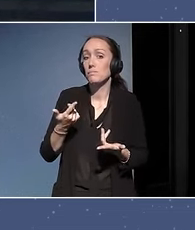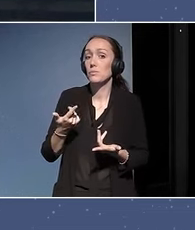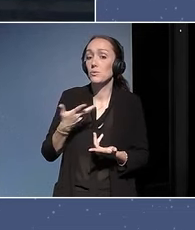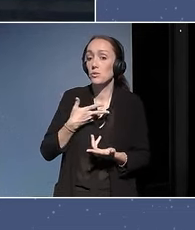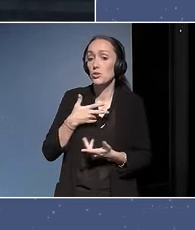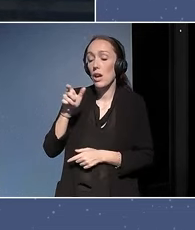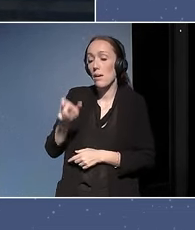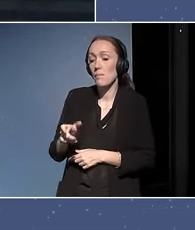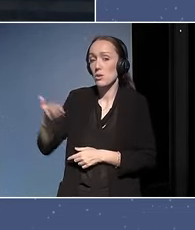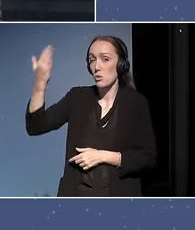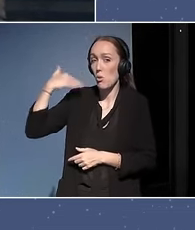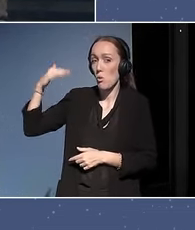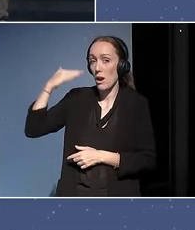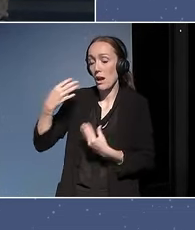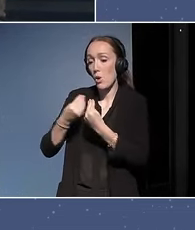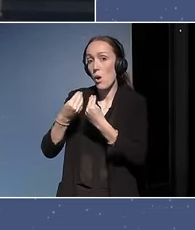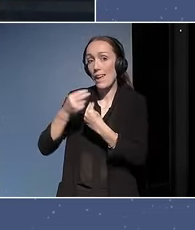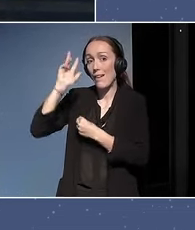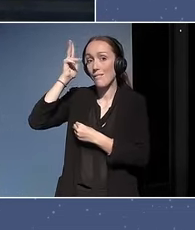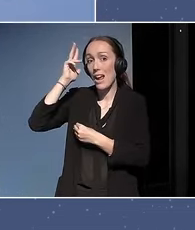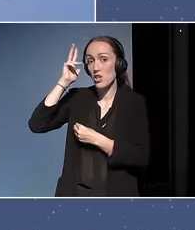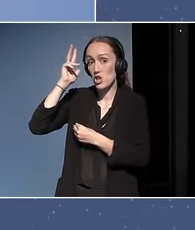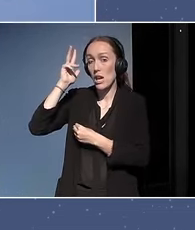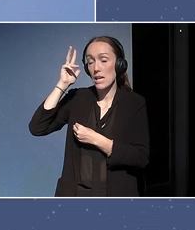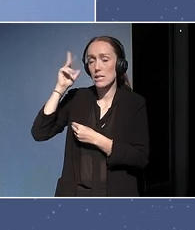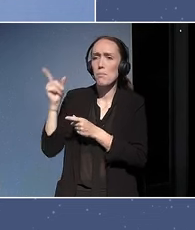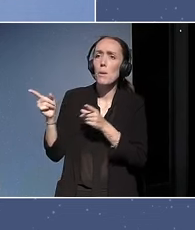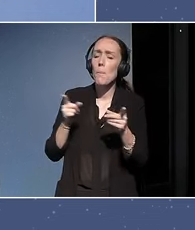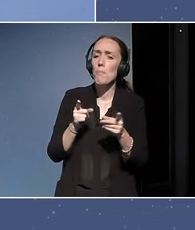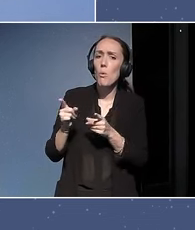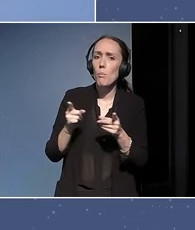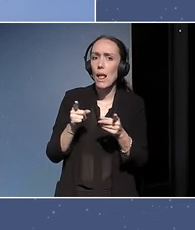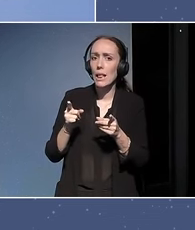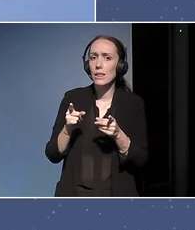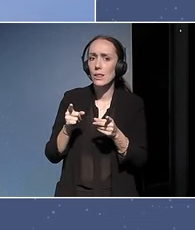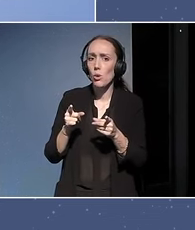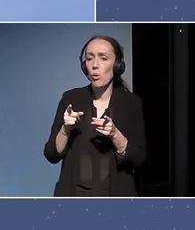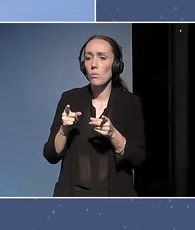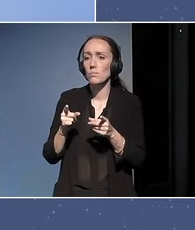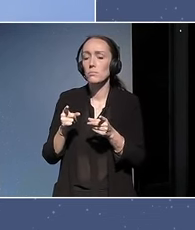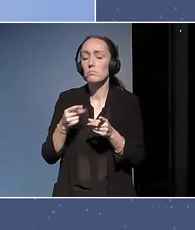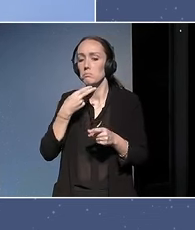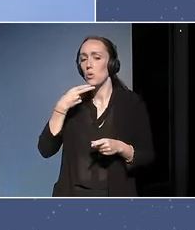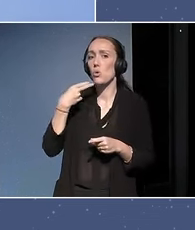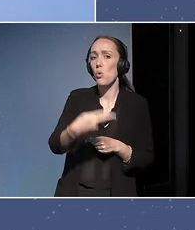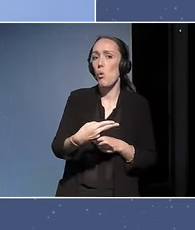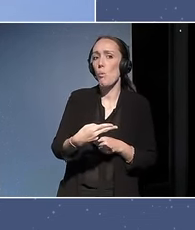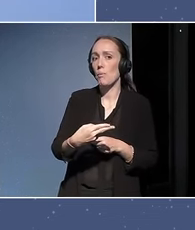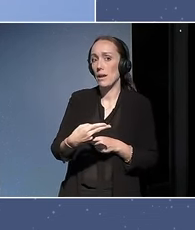ipotesi così c'è un collega francese che a un certo punto ha battezzato una specie che si chiama Spinosaurus